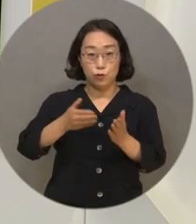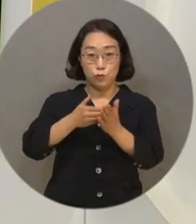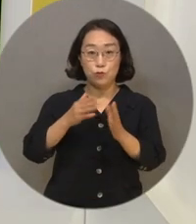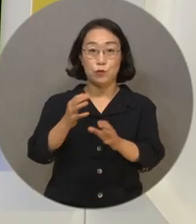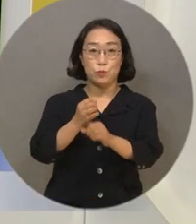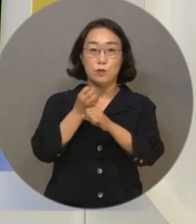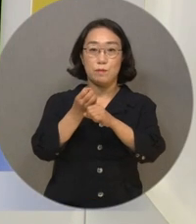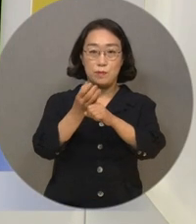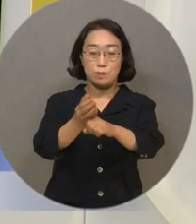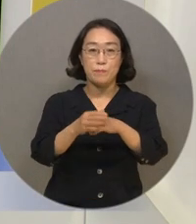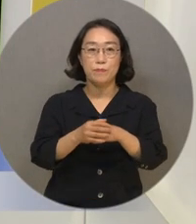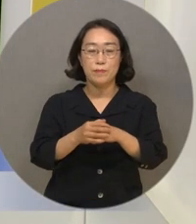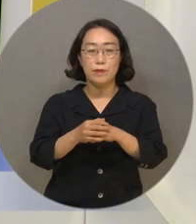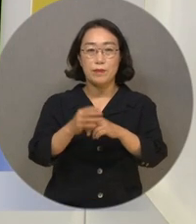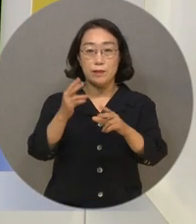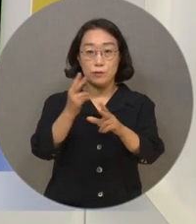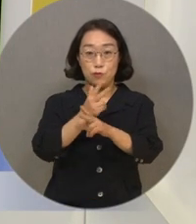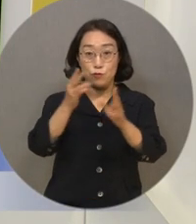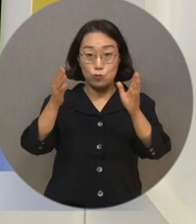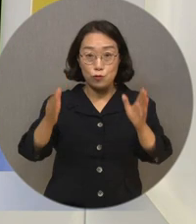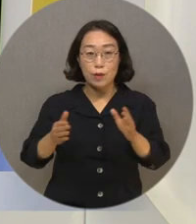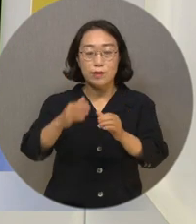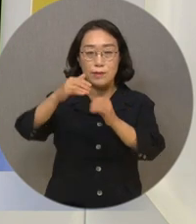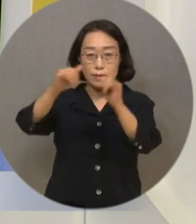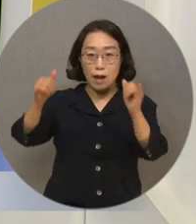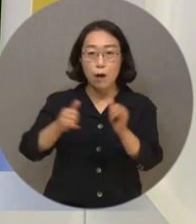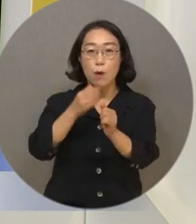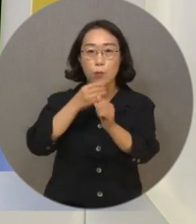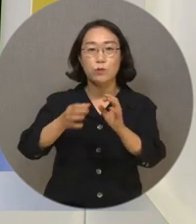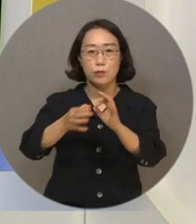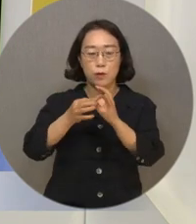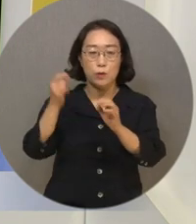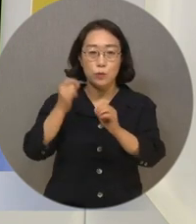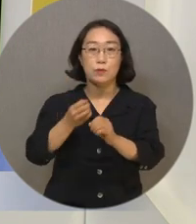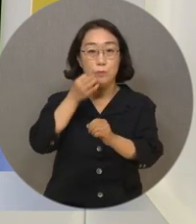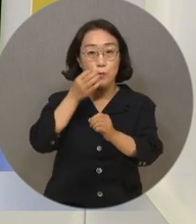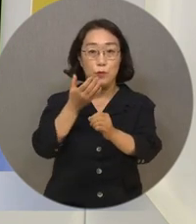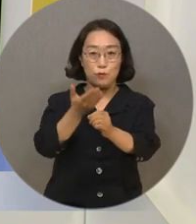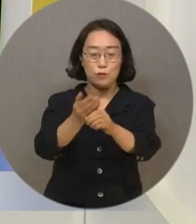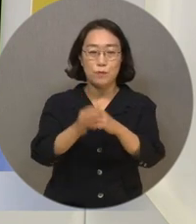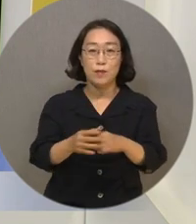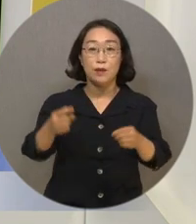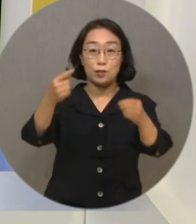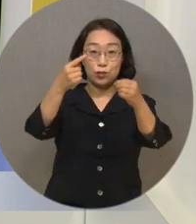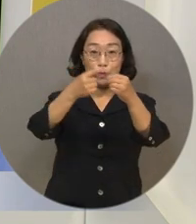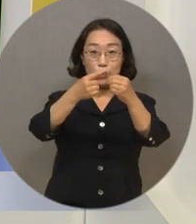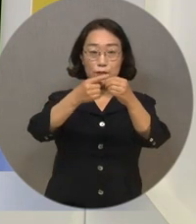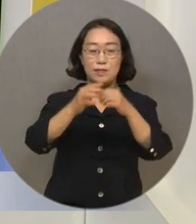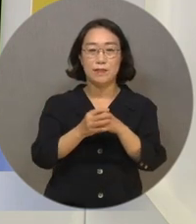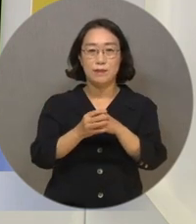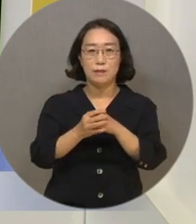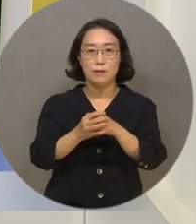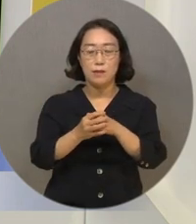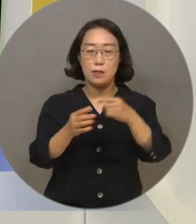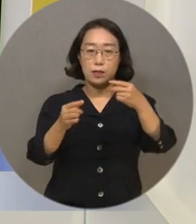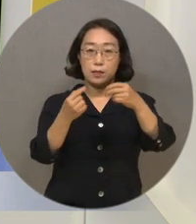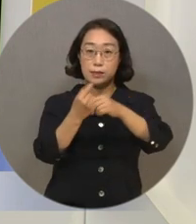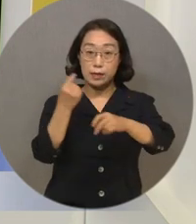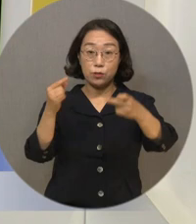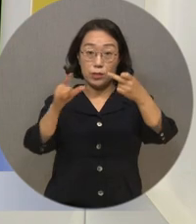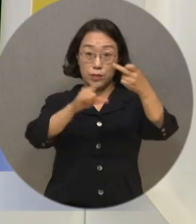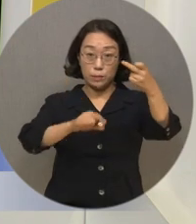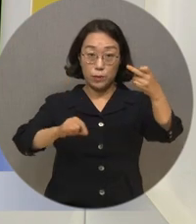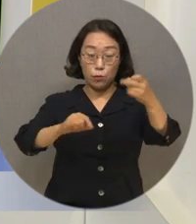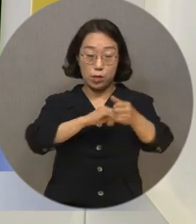박정현입니다 웰페어 뉴스와 함께 사회복지계 이슈를 만나봅니다 오늘 첫 번째 기사입니다 지난해 12월